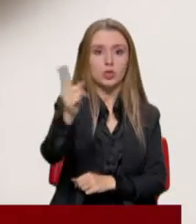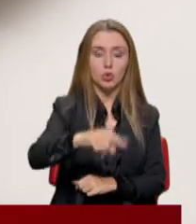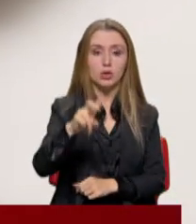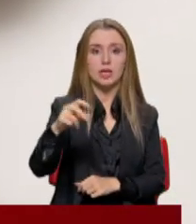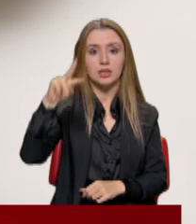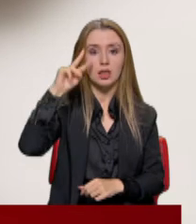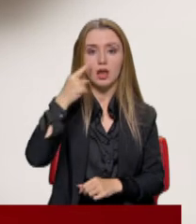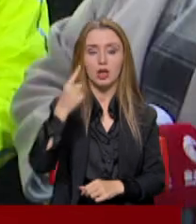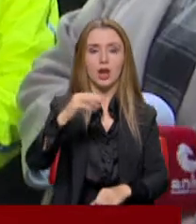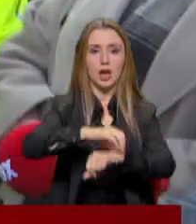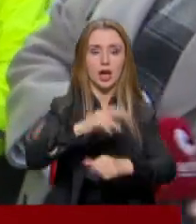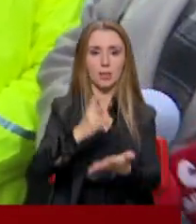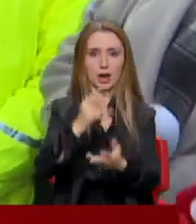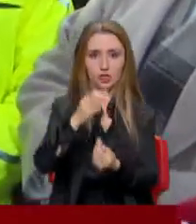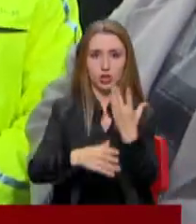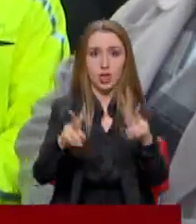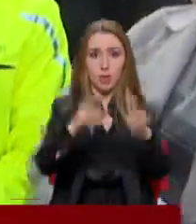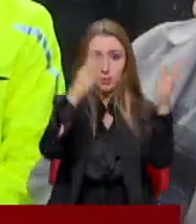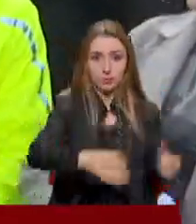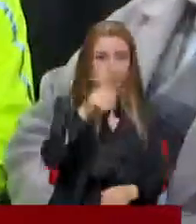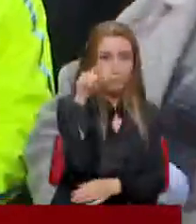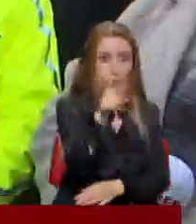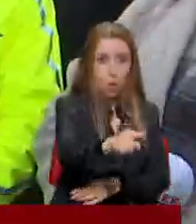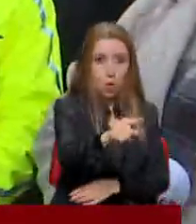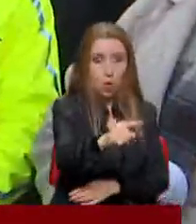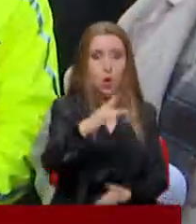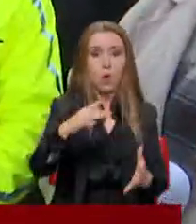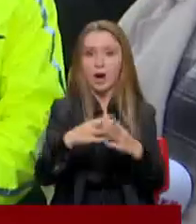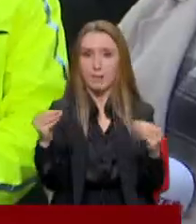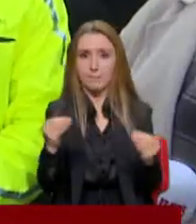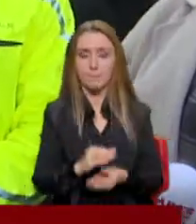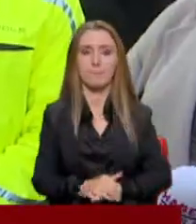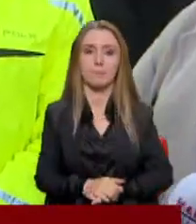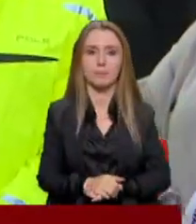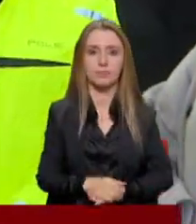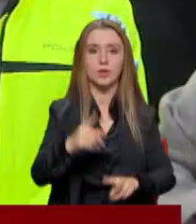8 Aralık'ta yakalama kararı çıkartılan Muhammed Hasan Şeyh Mahmut ortada